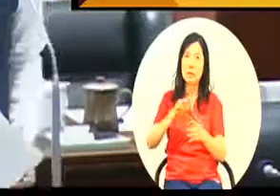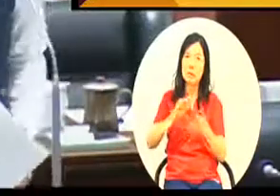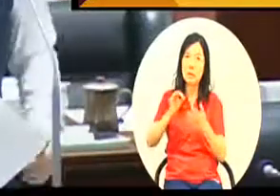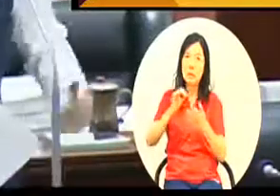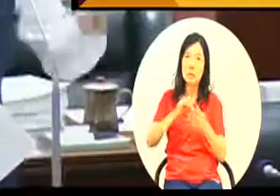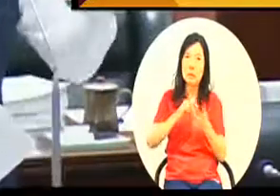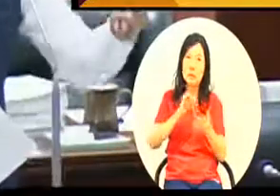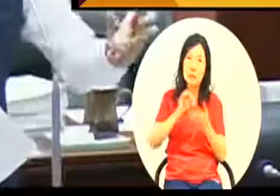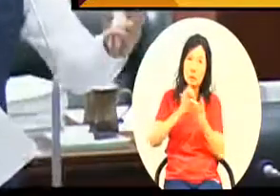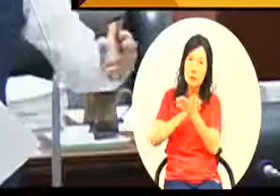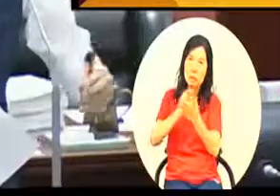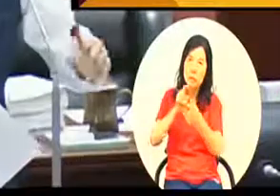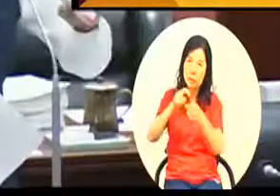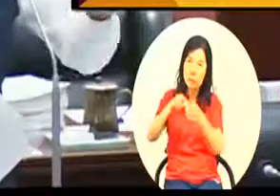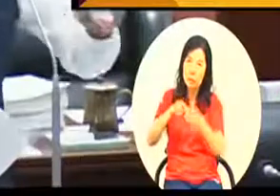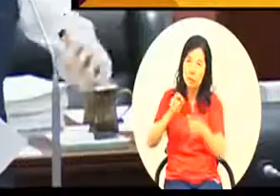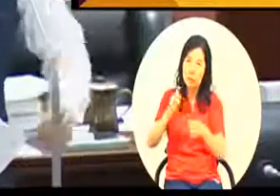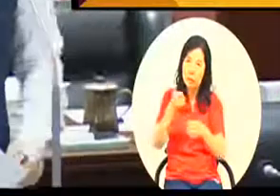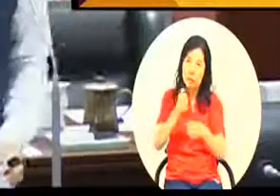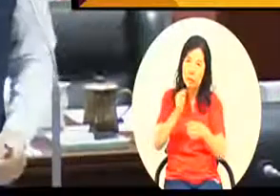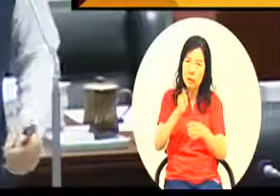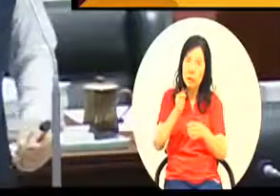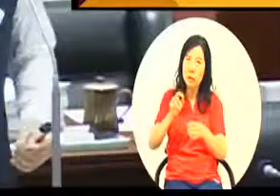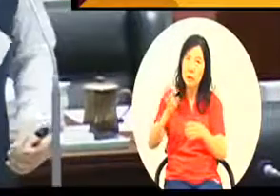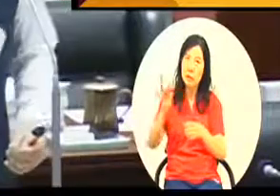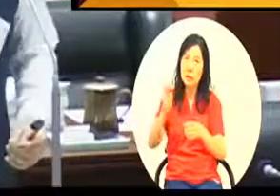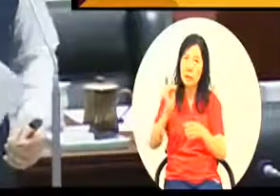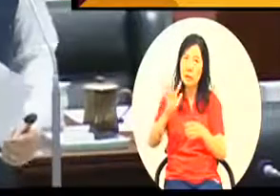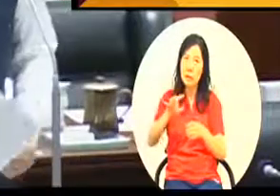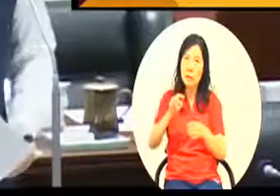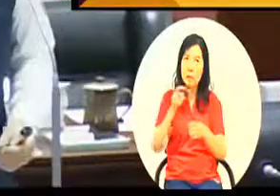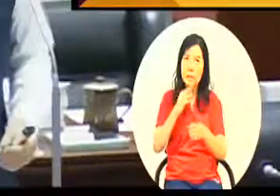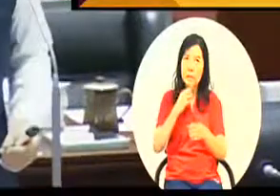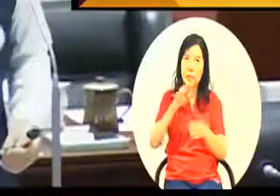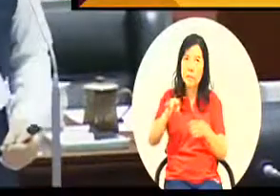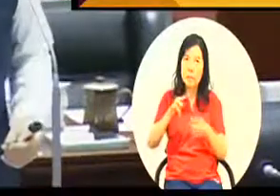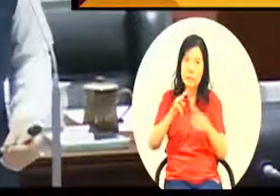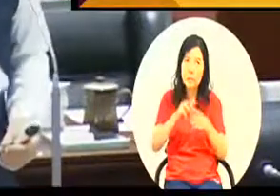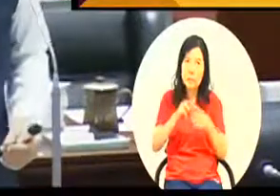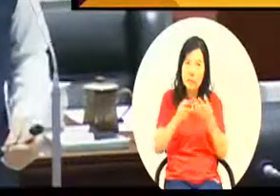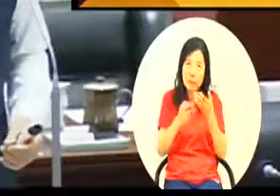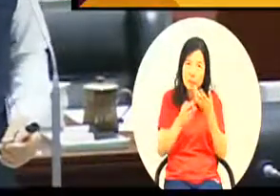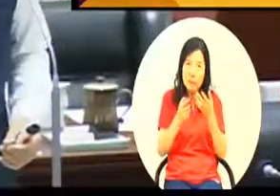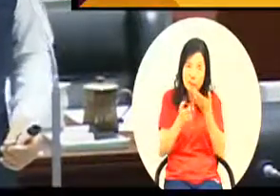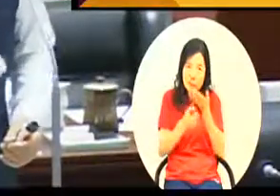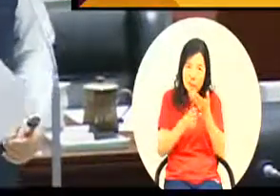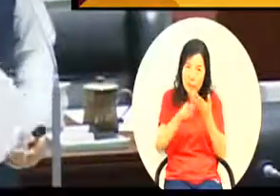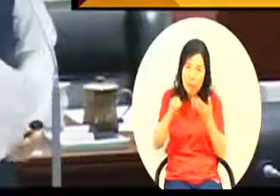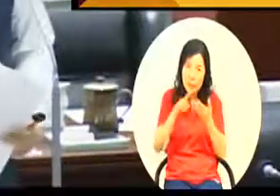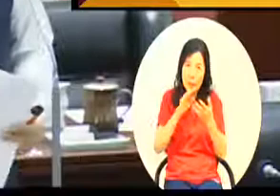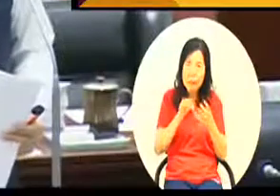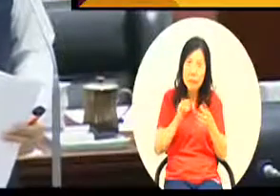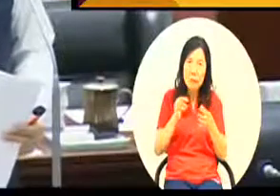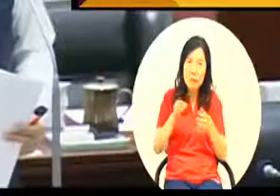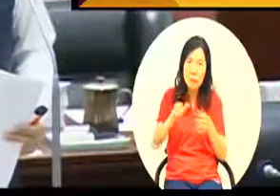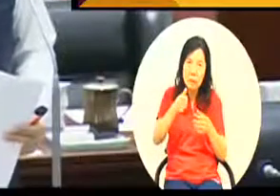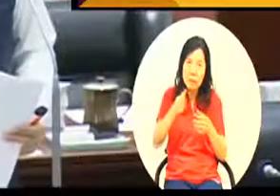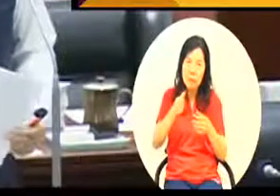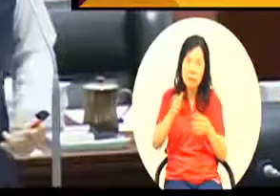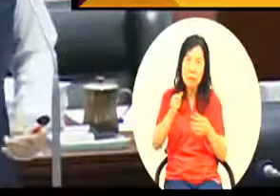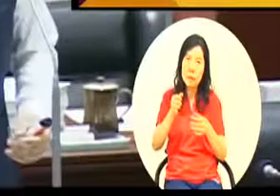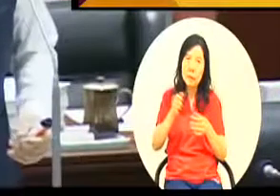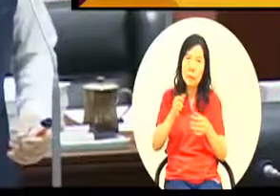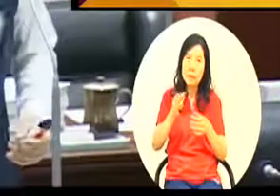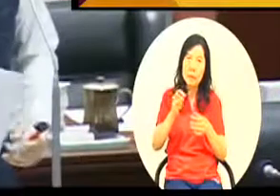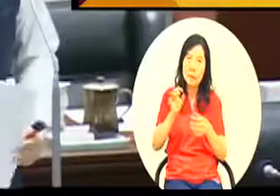你赚50块、100块，不要怀疑，这些小毒虫他们是连50块、100块都会斤斤计较的。